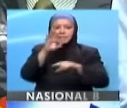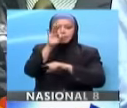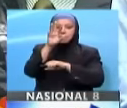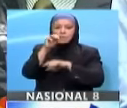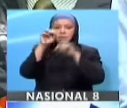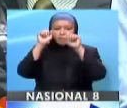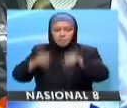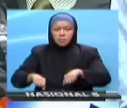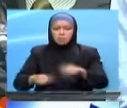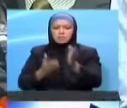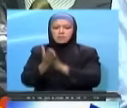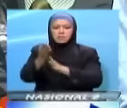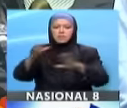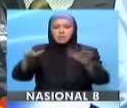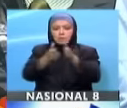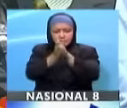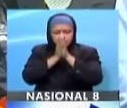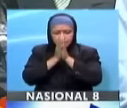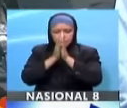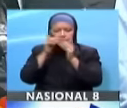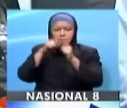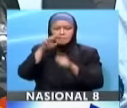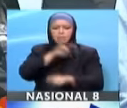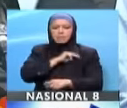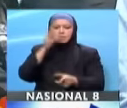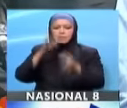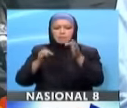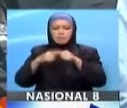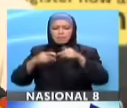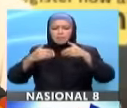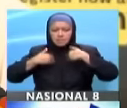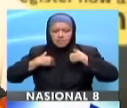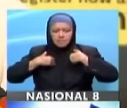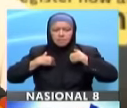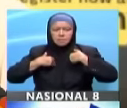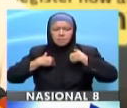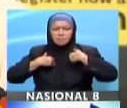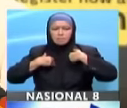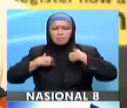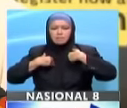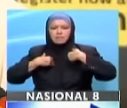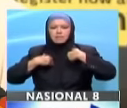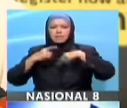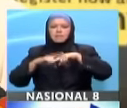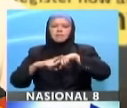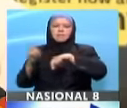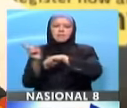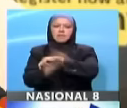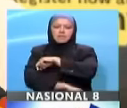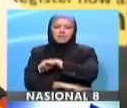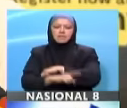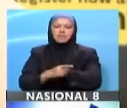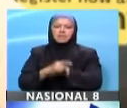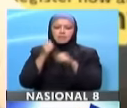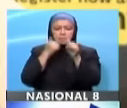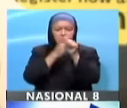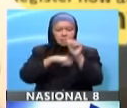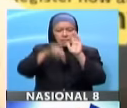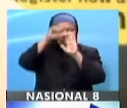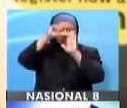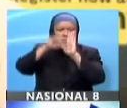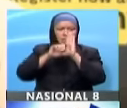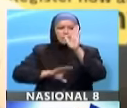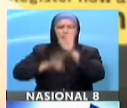rayuan kepadanya jika dikenakan hukuman. Mengikut Akta Pembangunan Sukan, according to